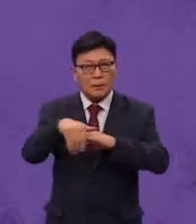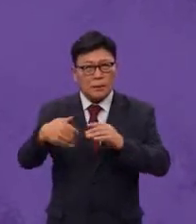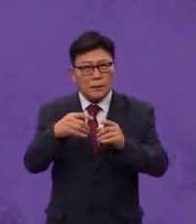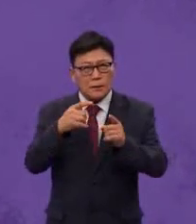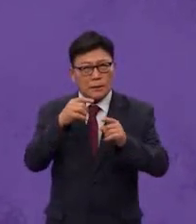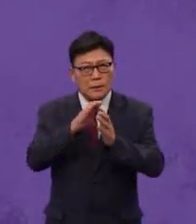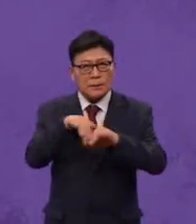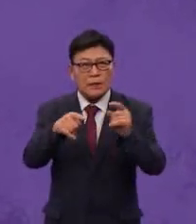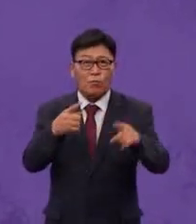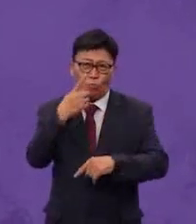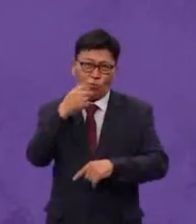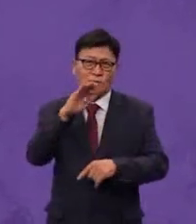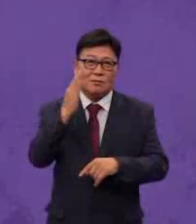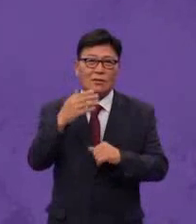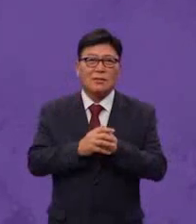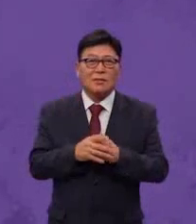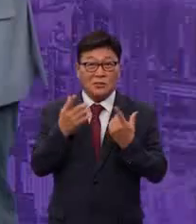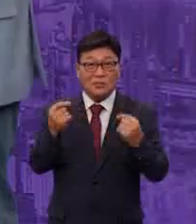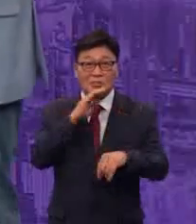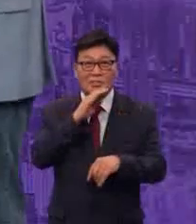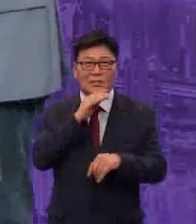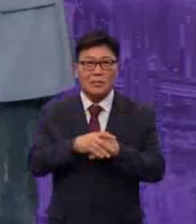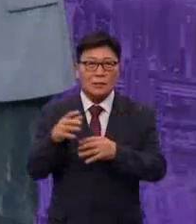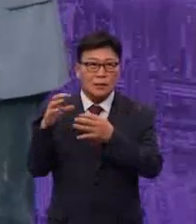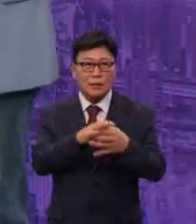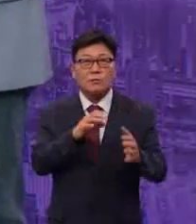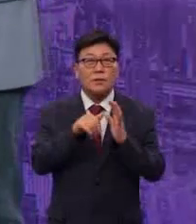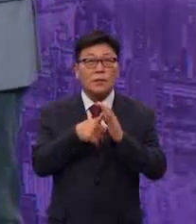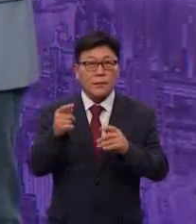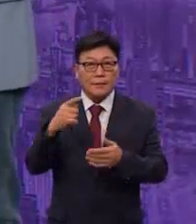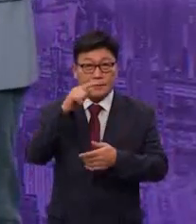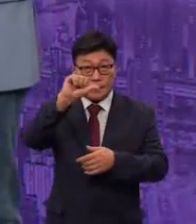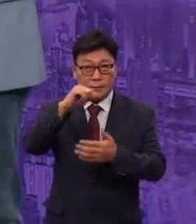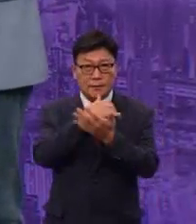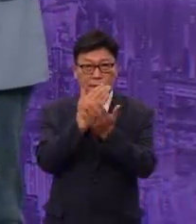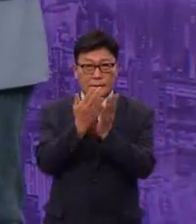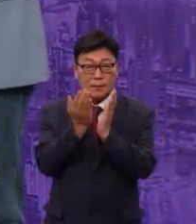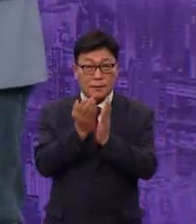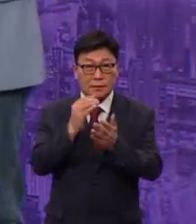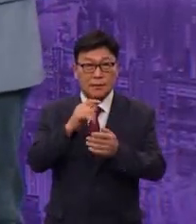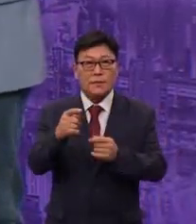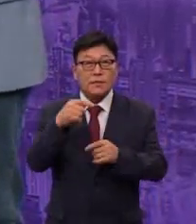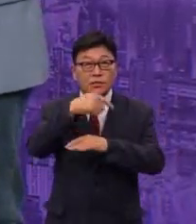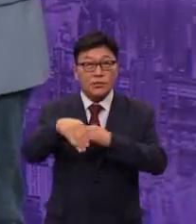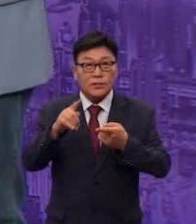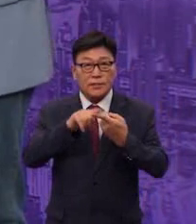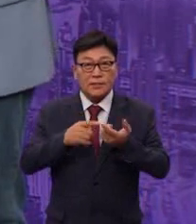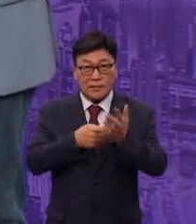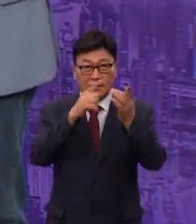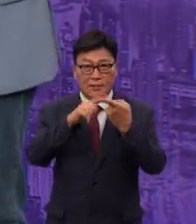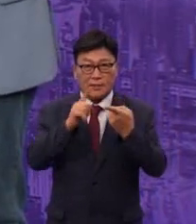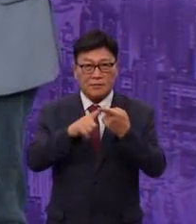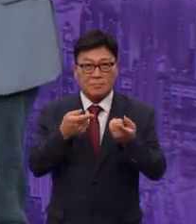현장에 반영할 수 있다면 얼마나 멋진 일이겠습니까? 그렇죠. 예. 네. 자, 계속해서 다섯 가지 분야의 정책